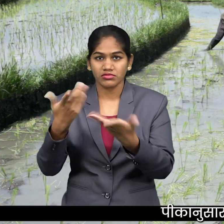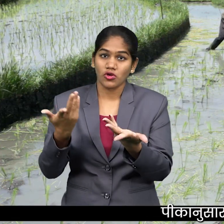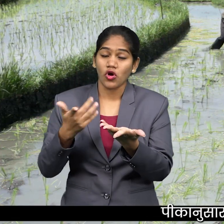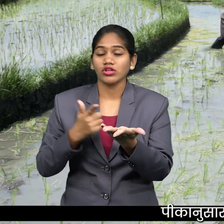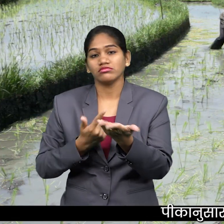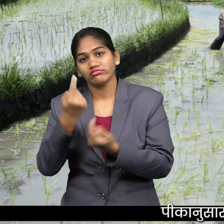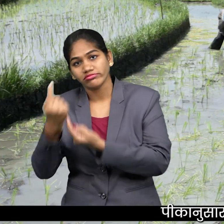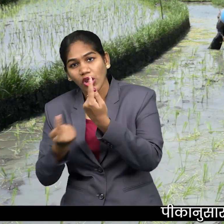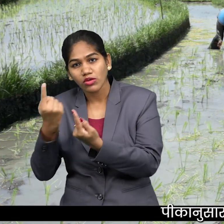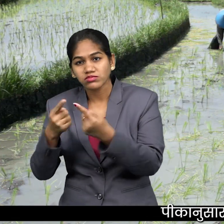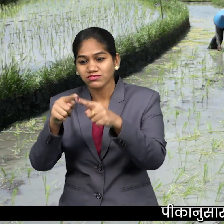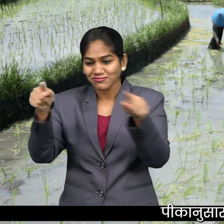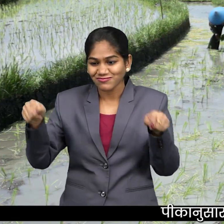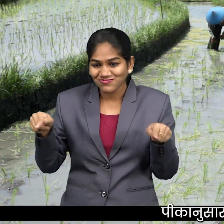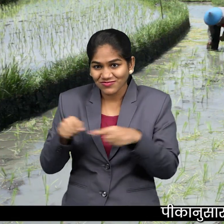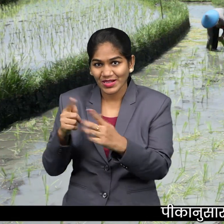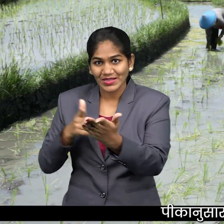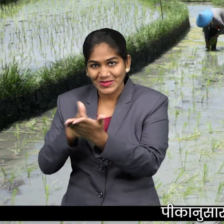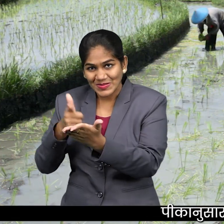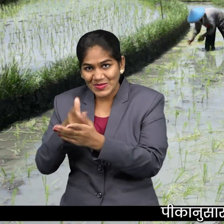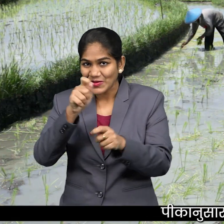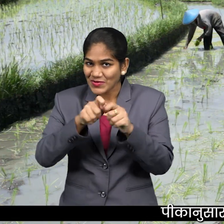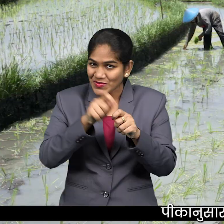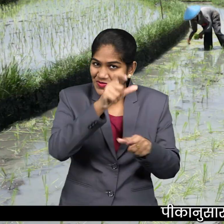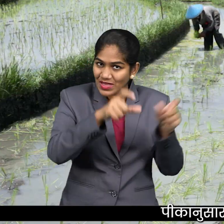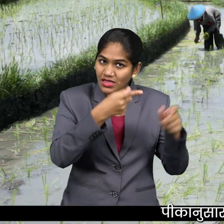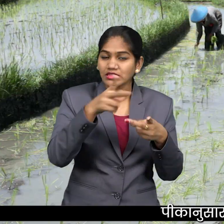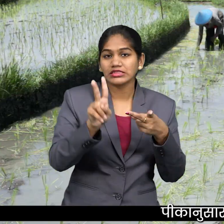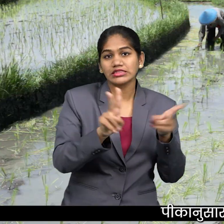पिकानुसार, एका शेतातील कामात